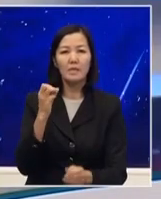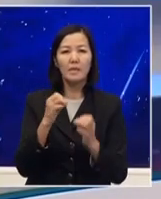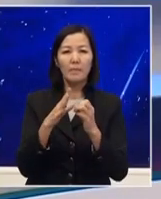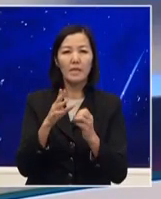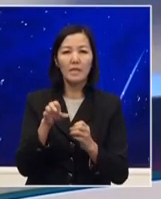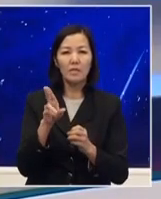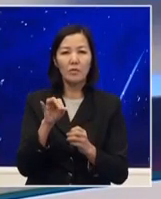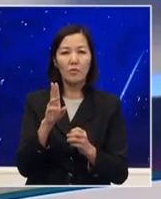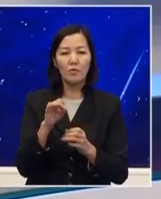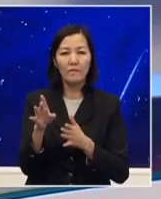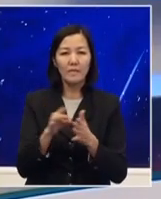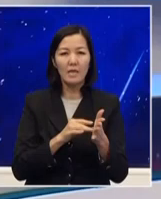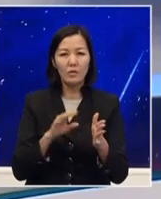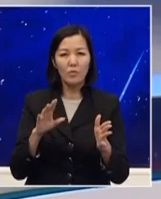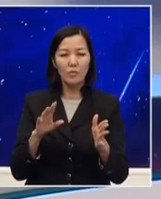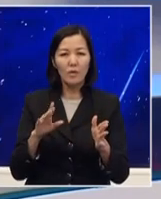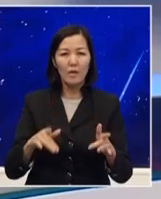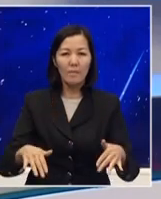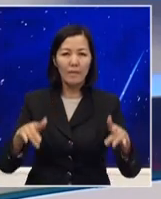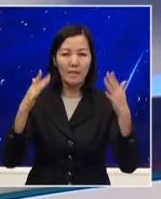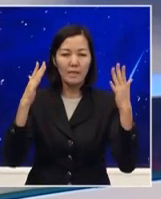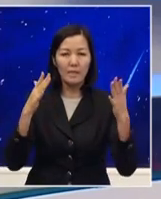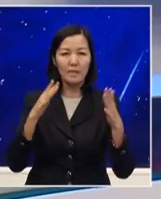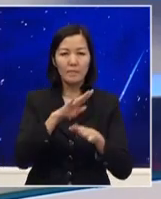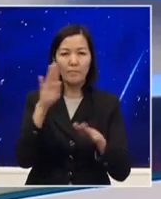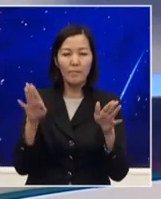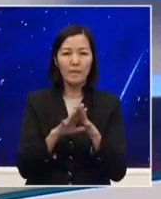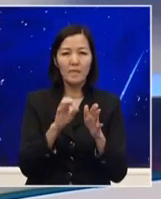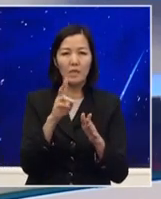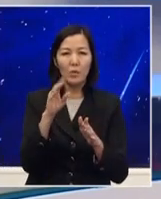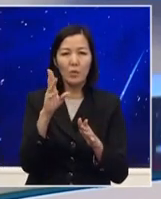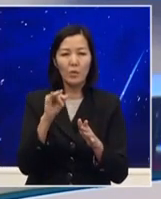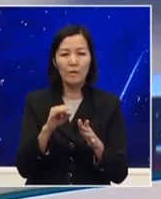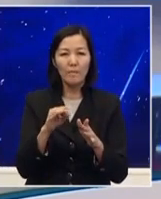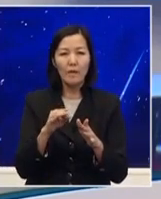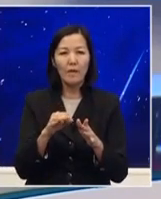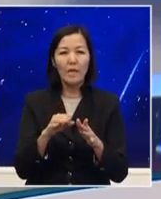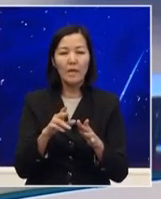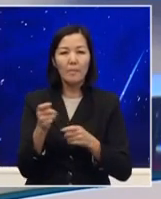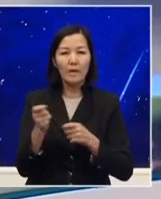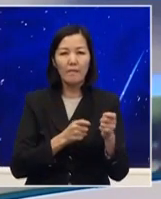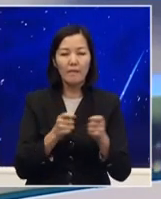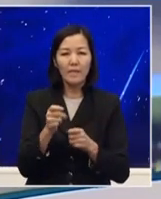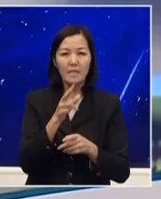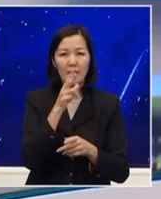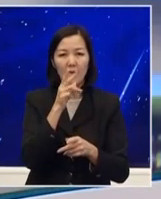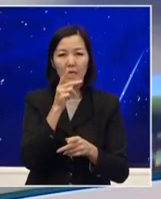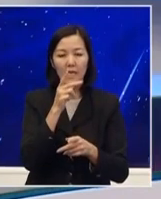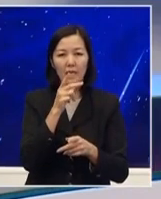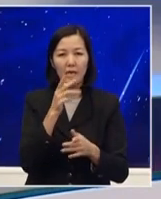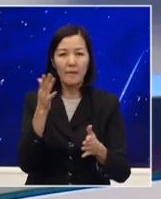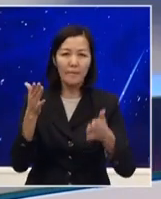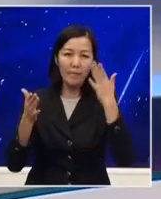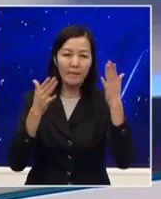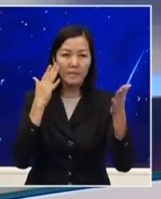315 дронов одновременно поднялись в небо над Сеулом. С помощью фигур пилотажа правительство Кореи решило подбодрить жителей страны. Ведь